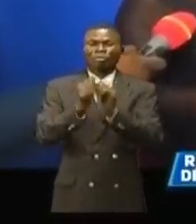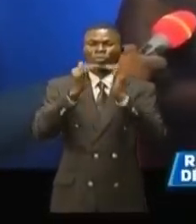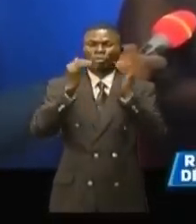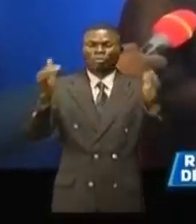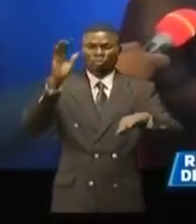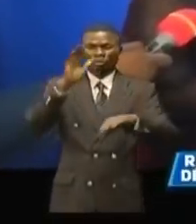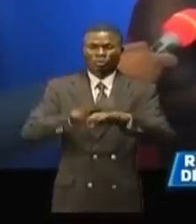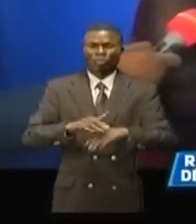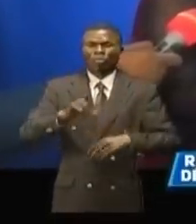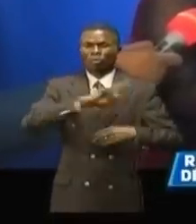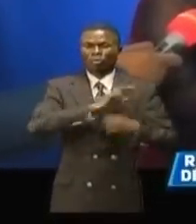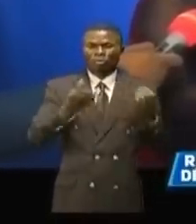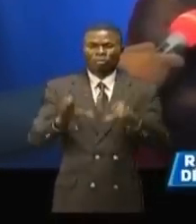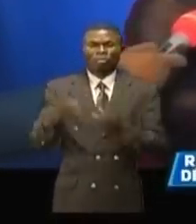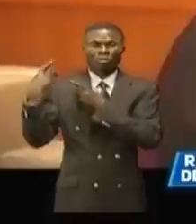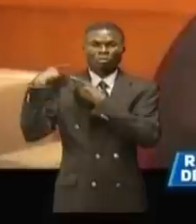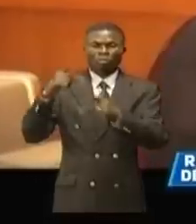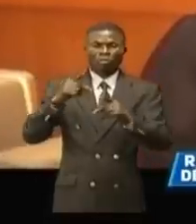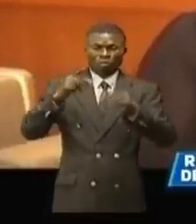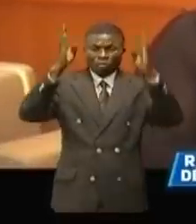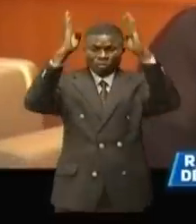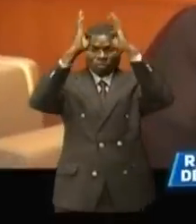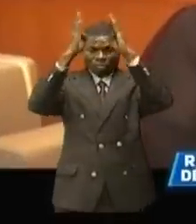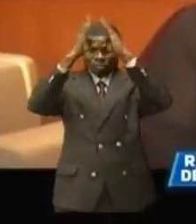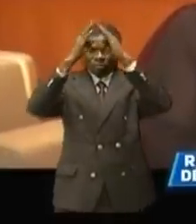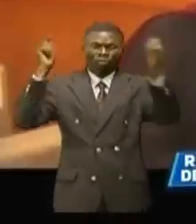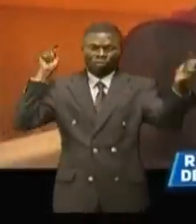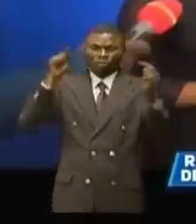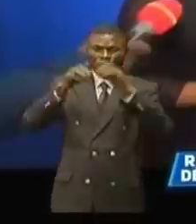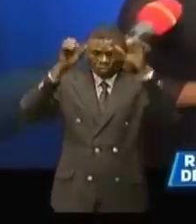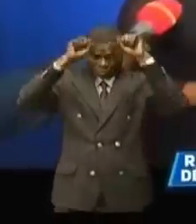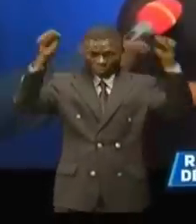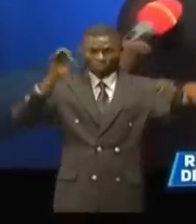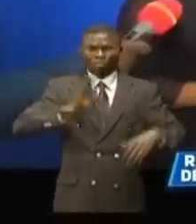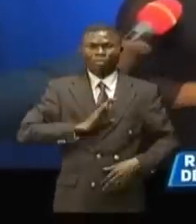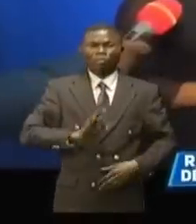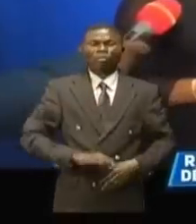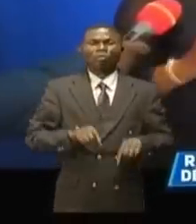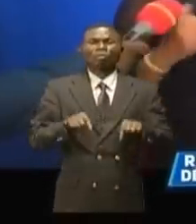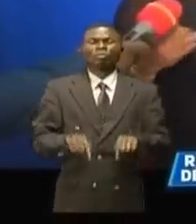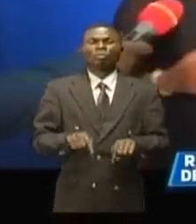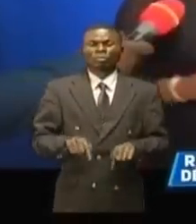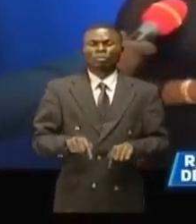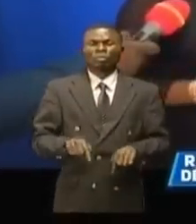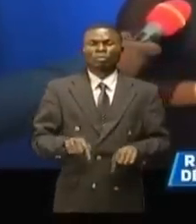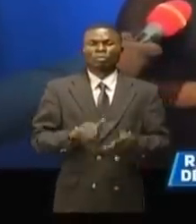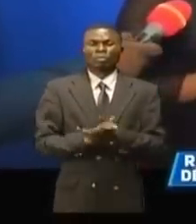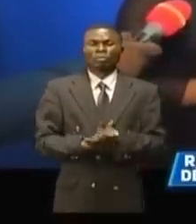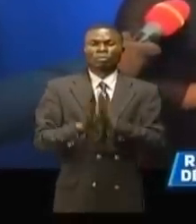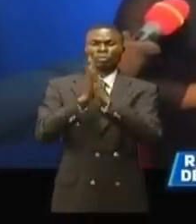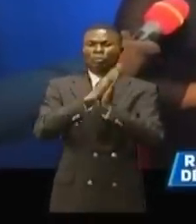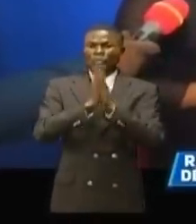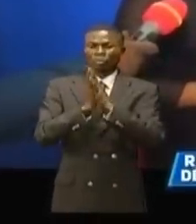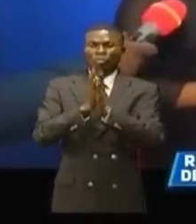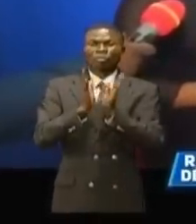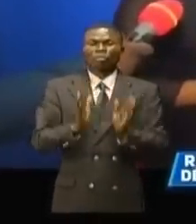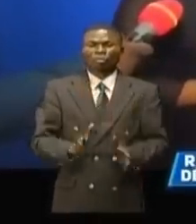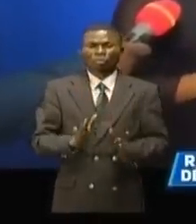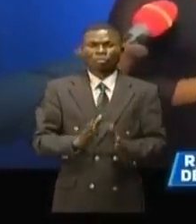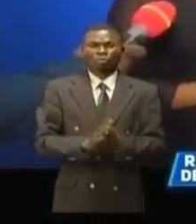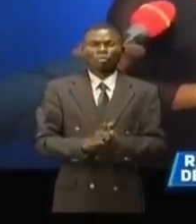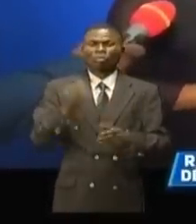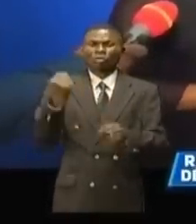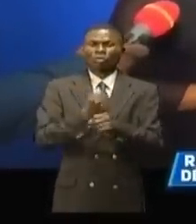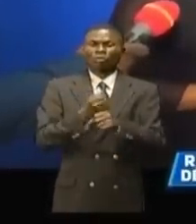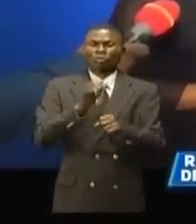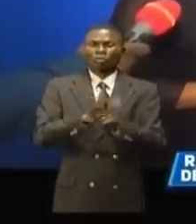la RDC depuis le maréchal Mobutu jusqu'au président Félix Antoine Tshisekedi Tshilombo. Vital Kamerhe s'est investi